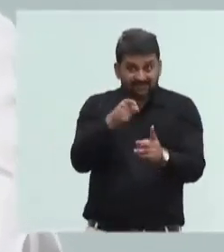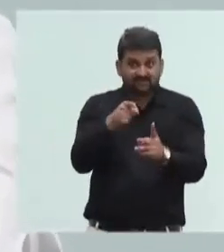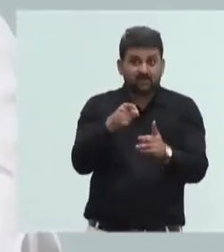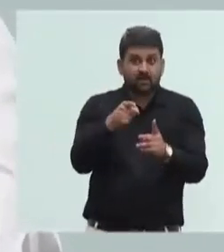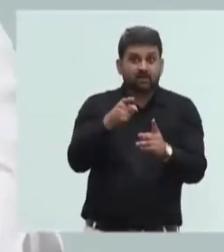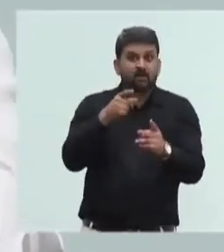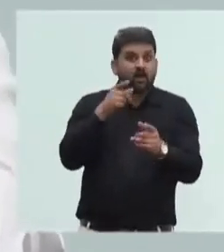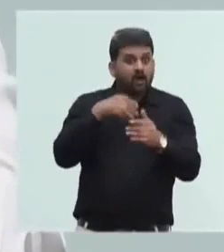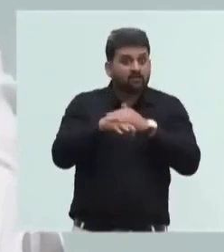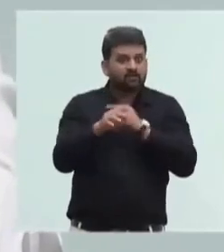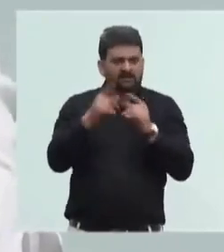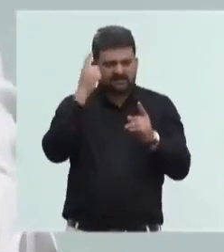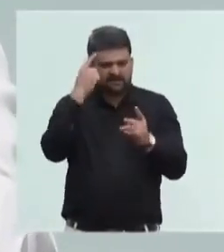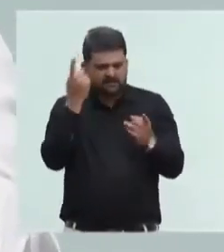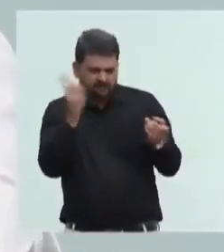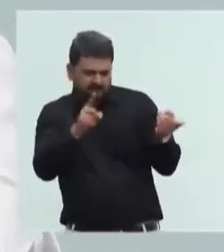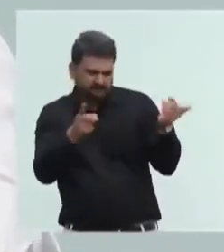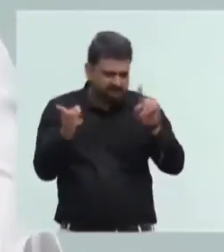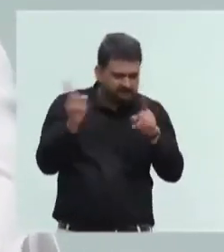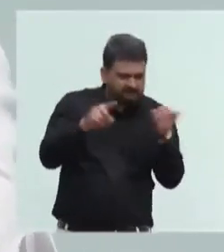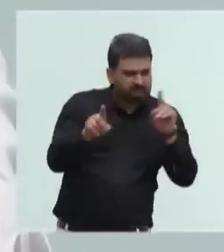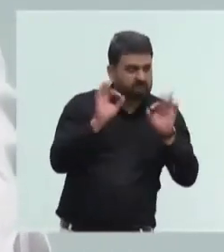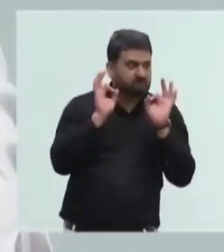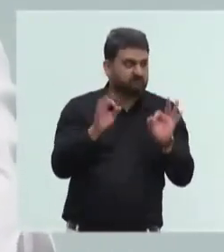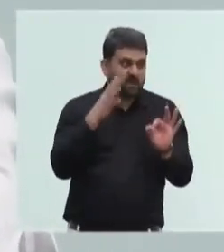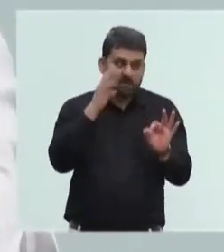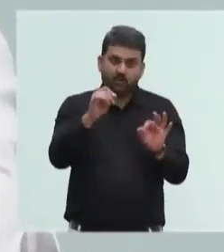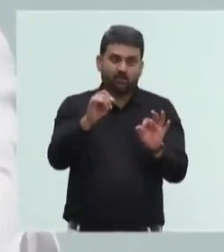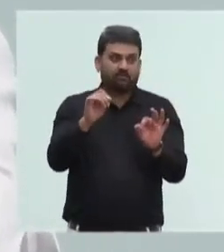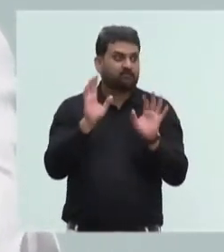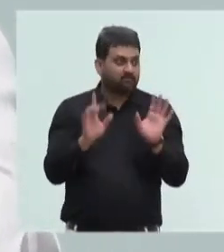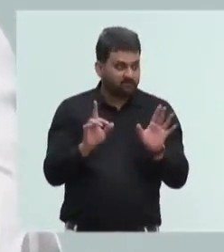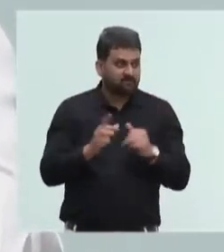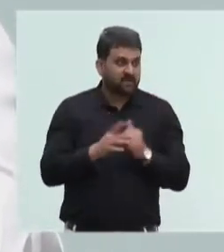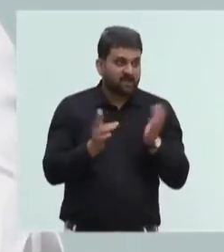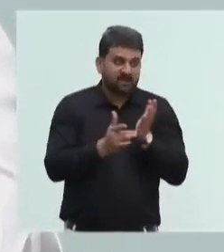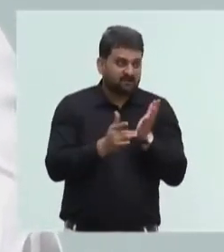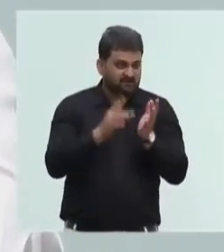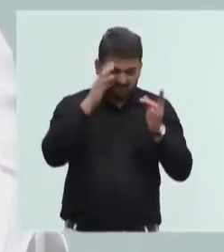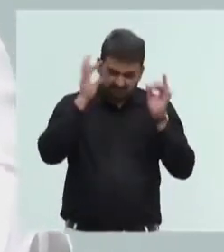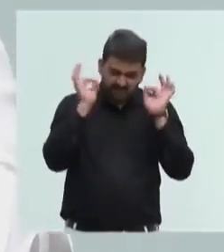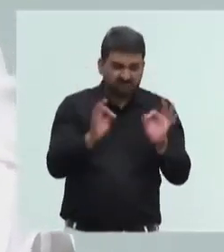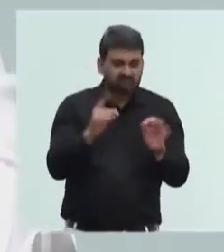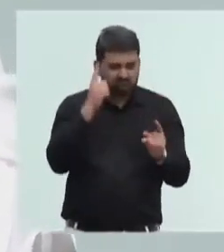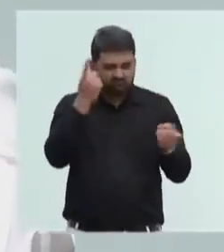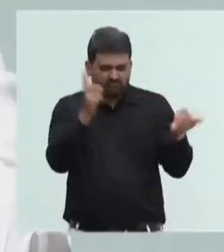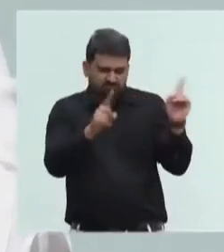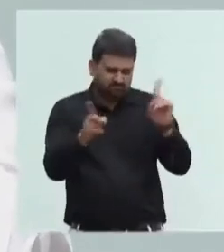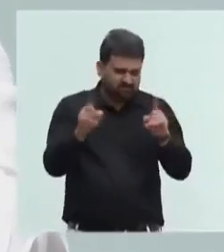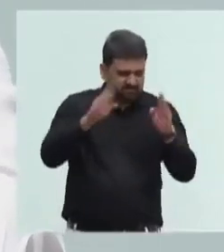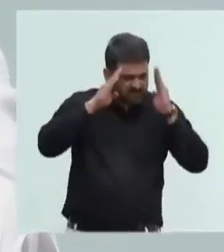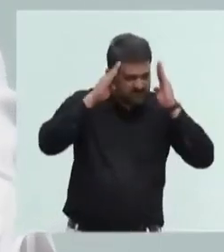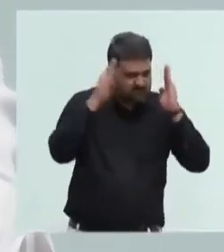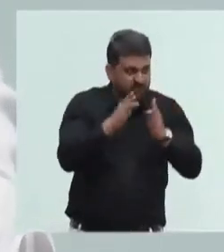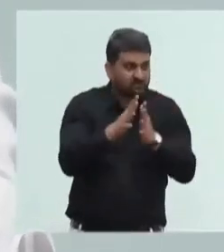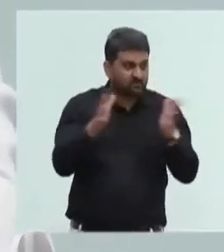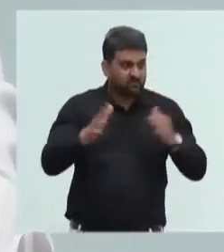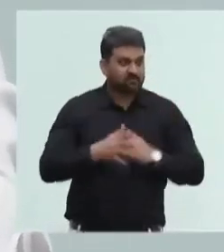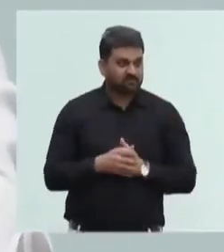ऐसा खेल है जिसमें टेक्निक पर बड़ा बल रहता है और टेक्निक की तरफ काफी फोकस रहता